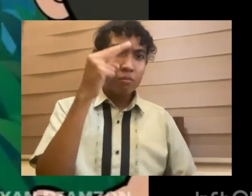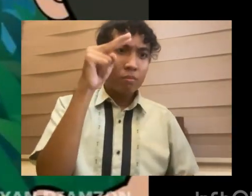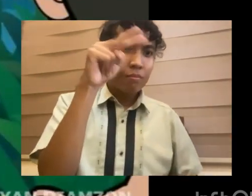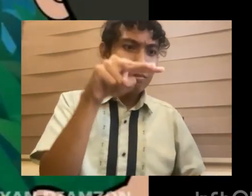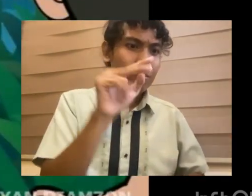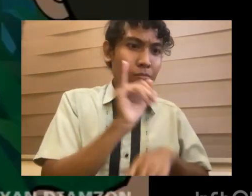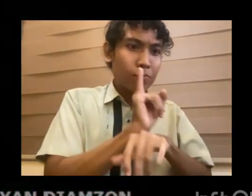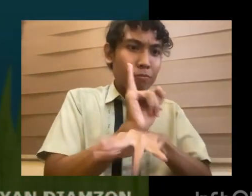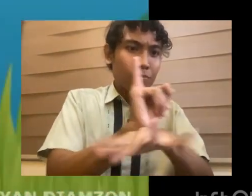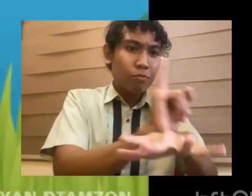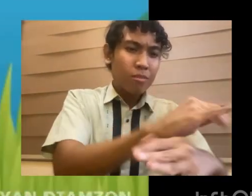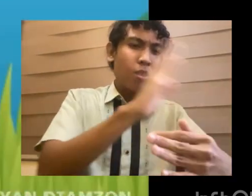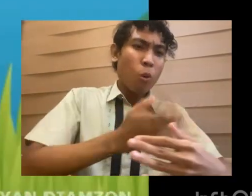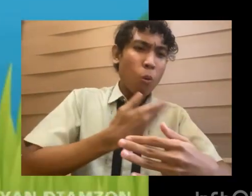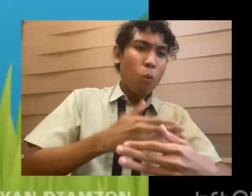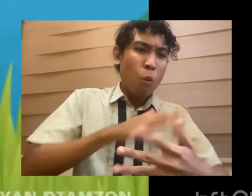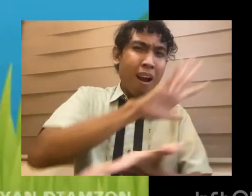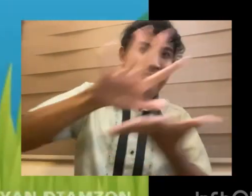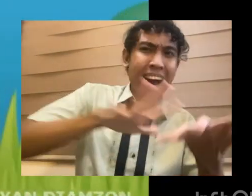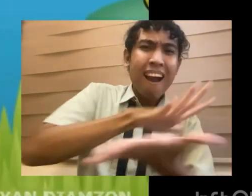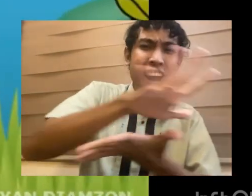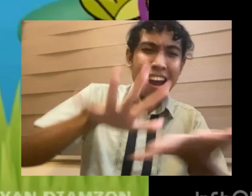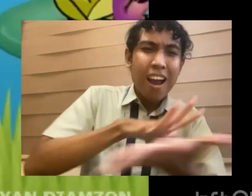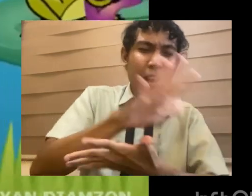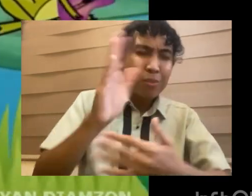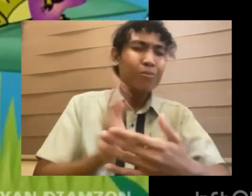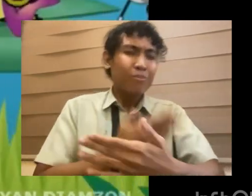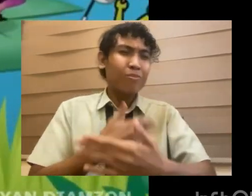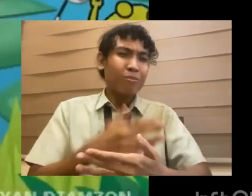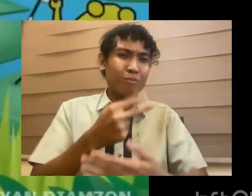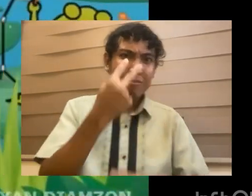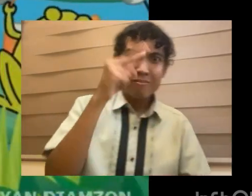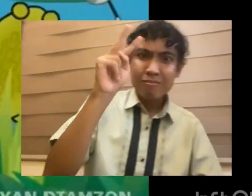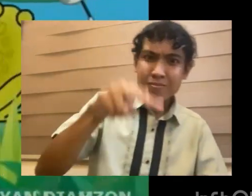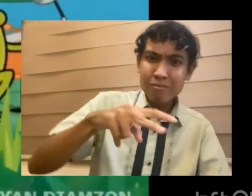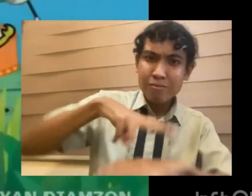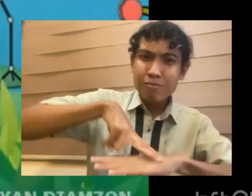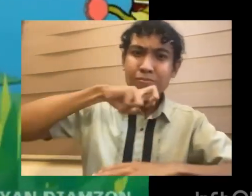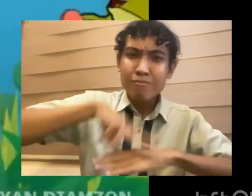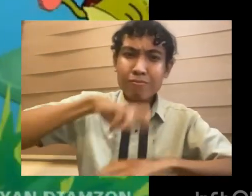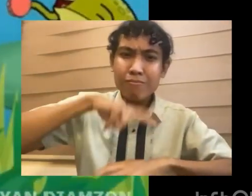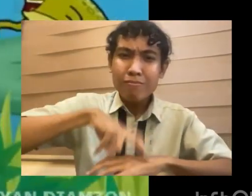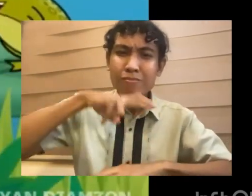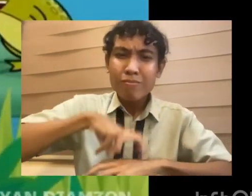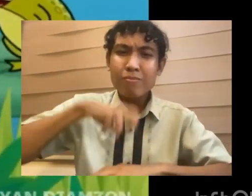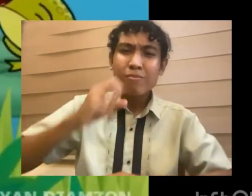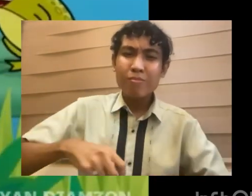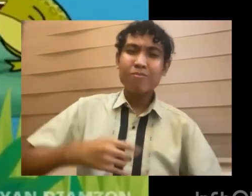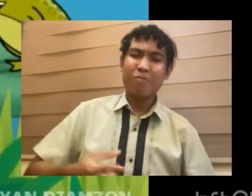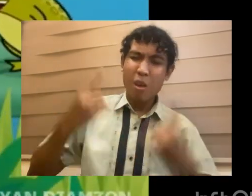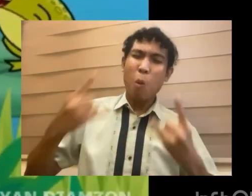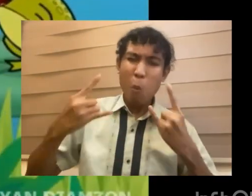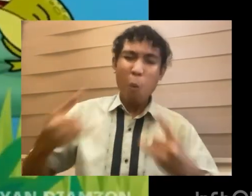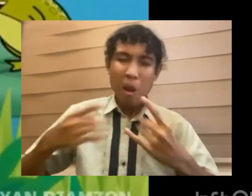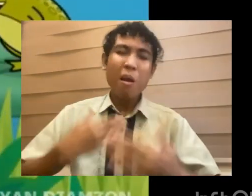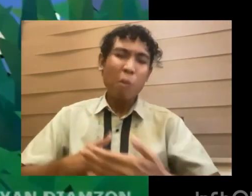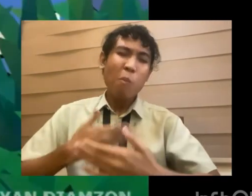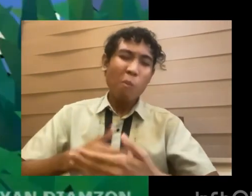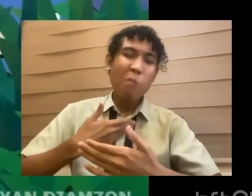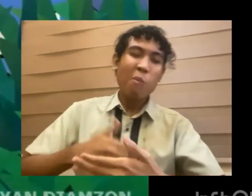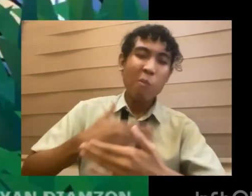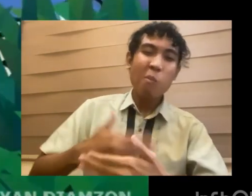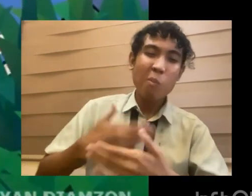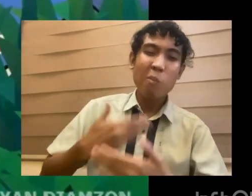pang party. Doon nagkukonserto ang mga kuliglig. Habang nagtatambol ang mga palaka, rock and roll pa nga ang tugtog